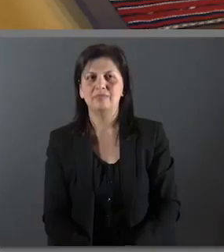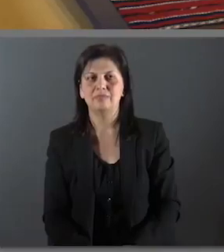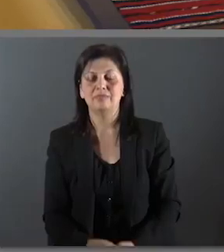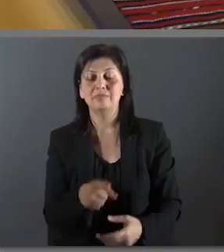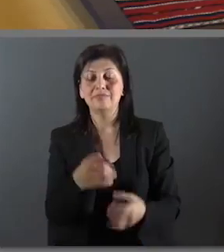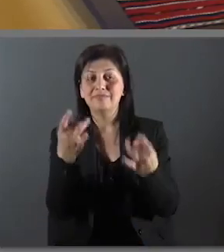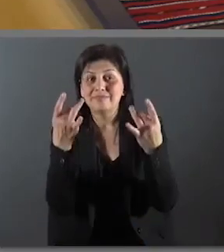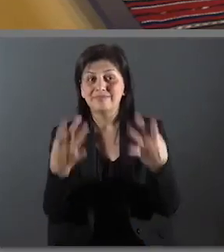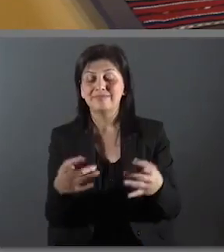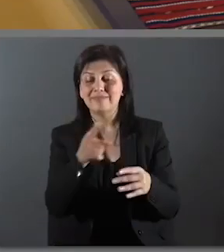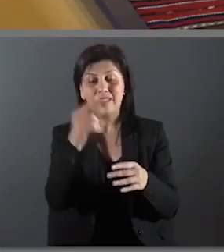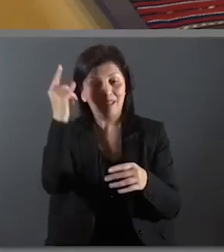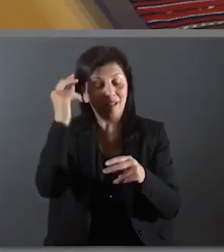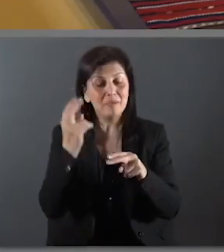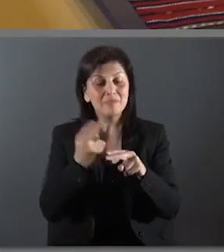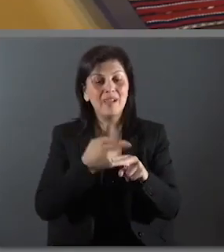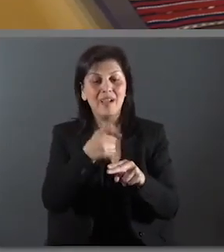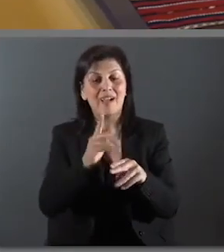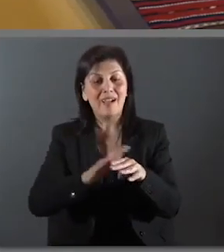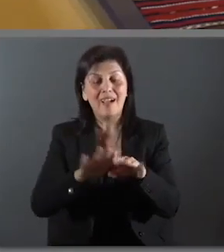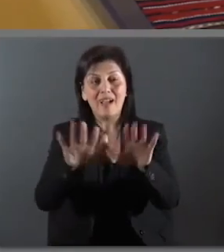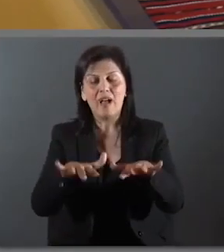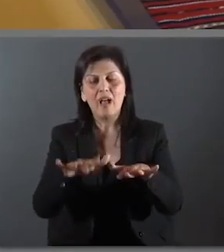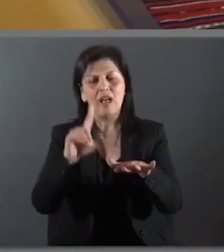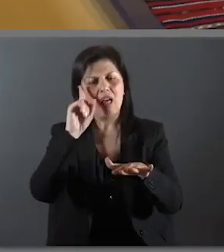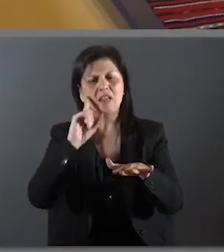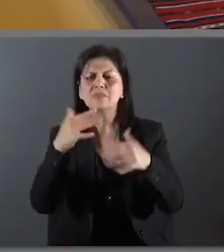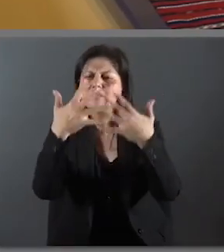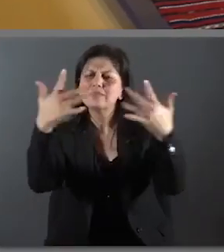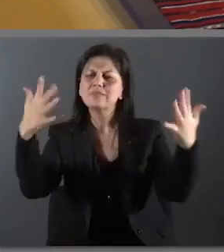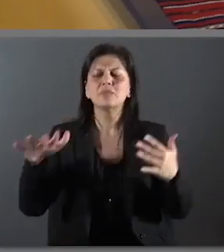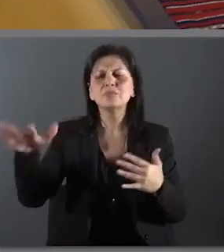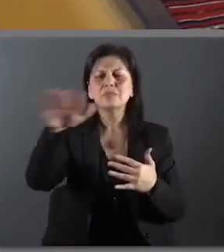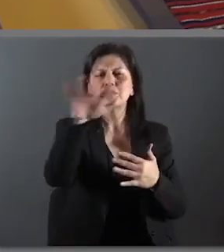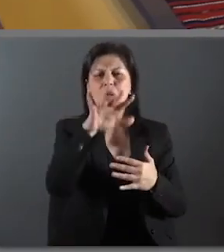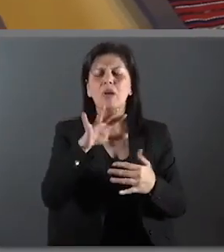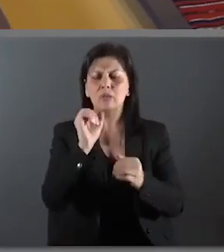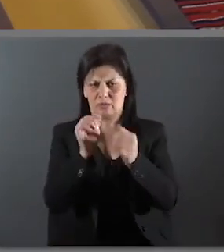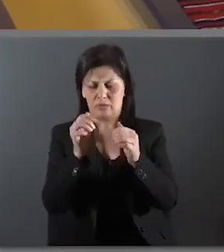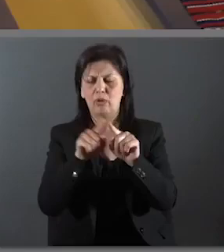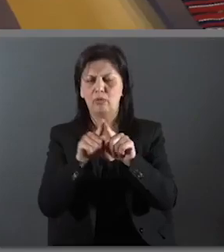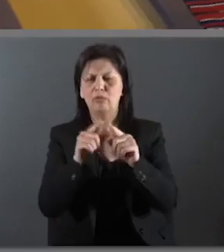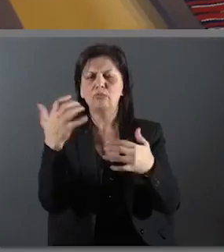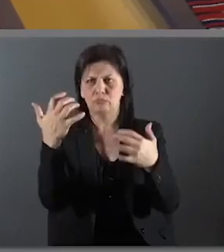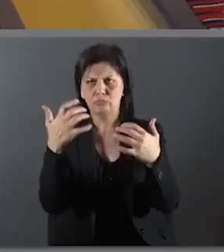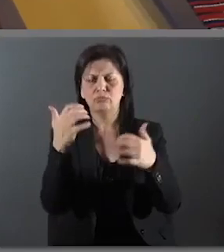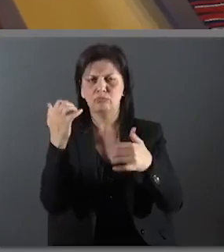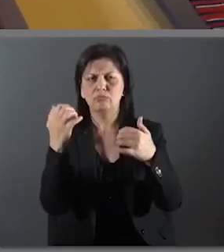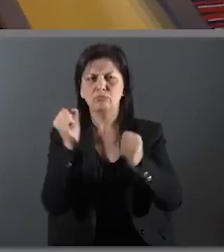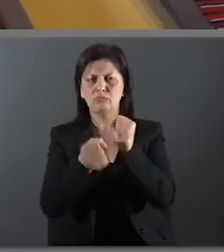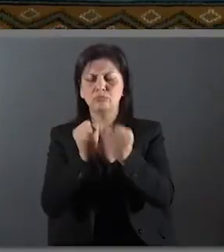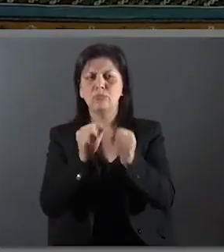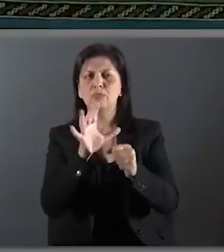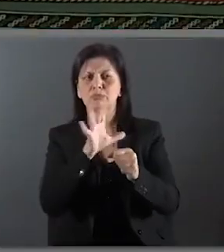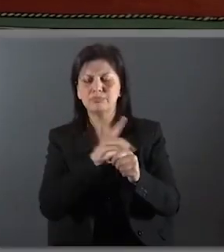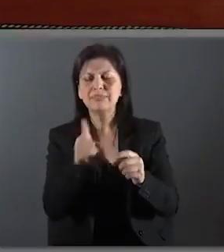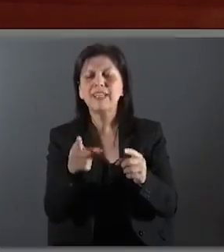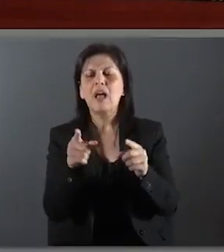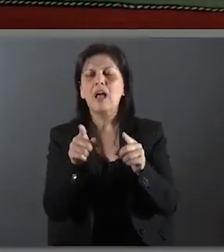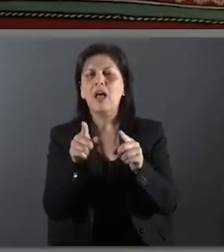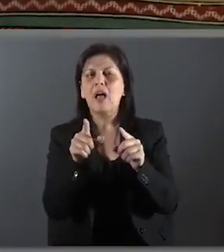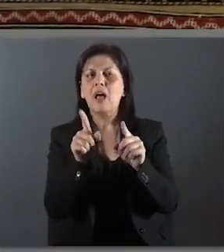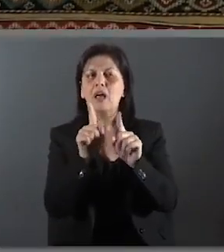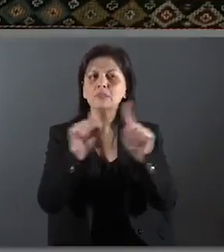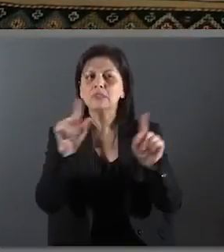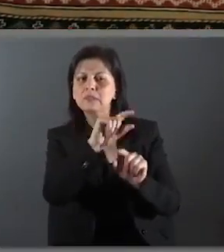Ən sadə, xofsuz xalçalar Azərbaycan bütün bölgələrində toxunulan rəng-bərəng üfüqü zolaqlı palazlardır.